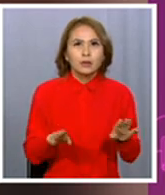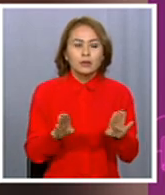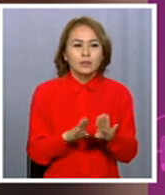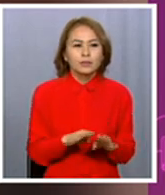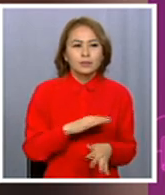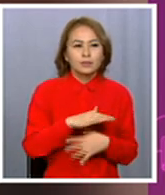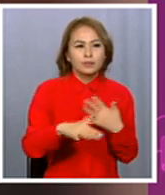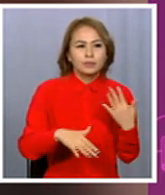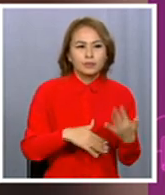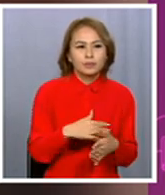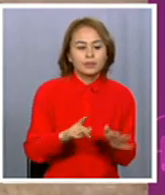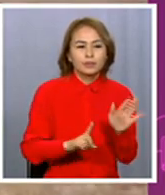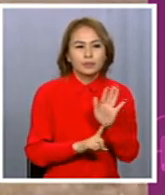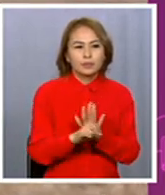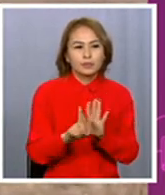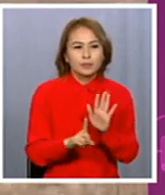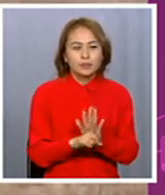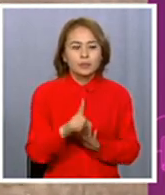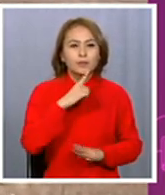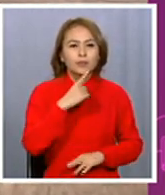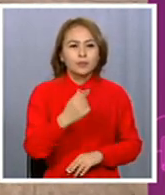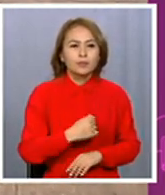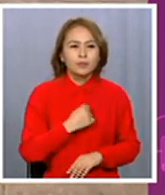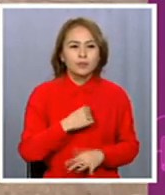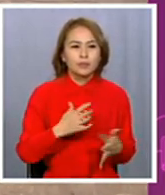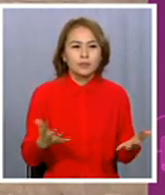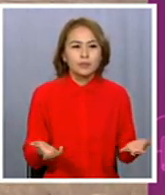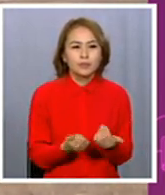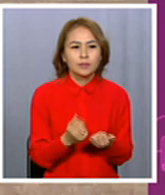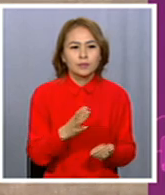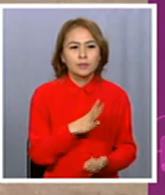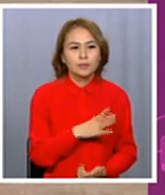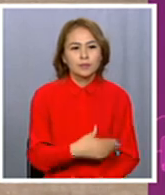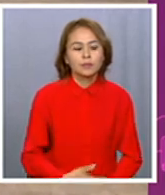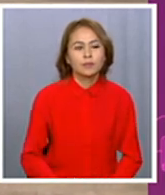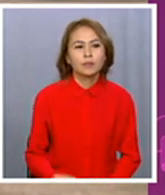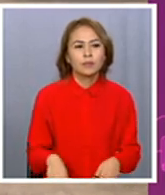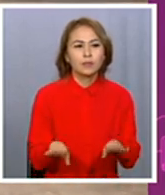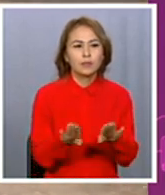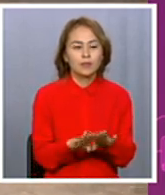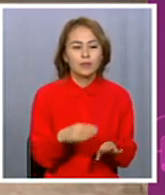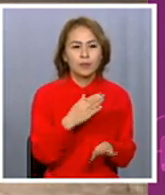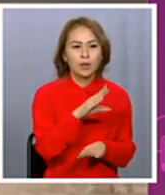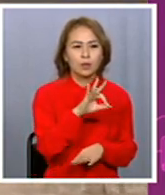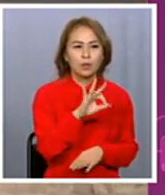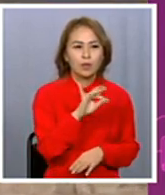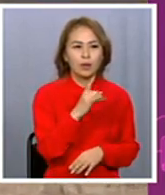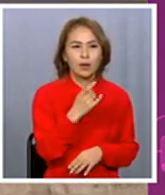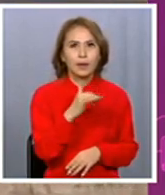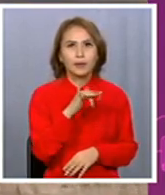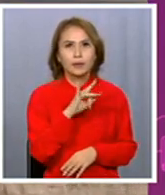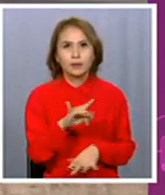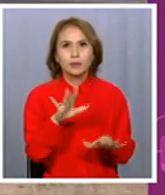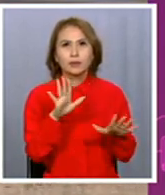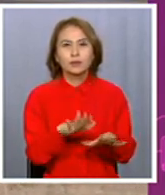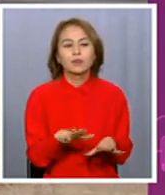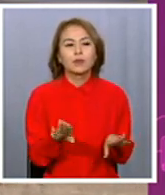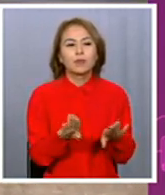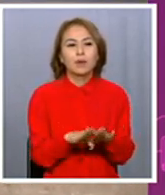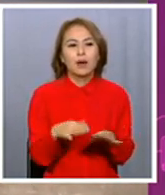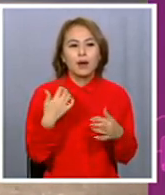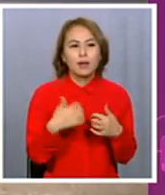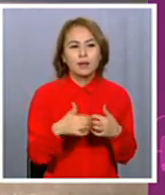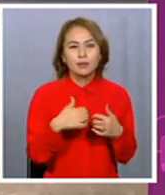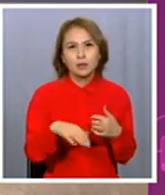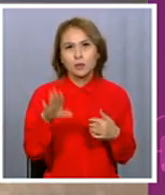су көзін тауып, әскерін шөлден аман алып қалуы. Тіпті Торайғыр тауының шығысында, аласа асуына